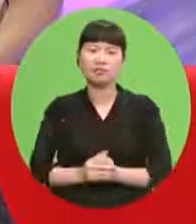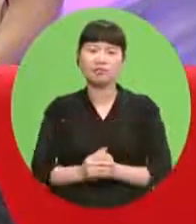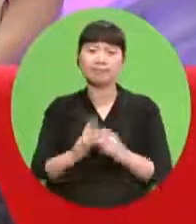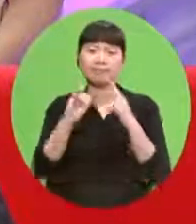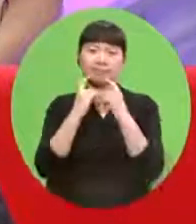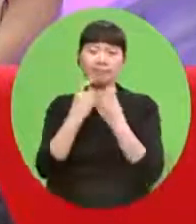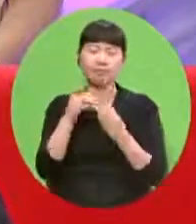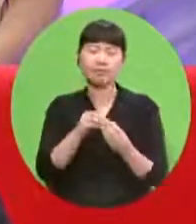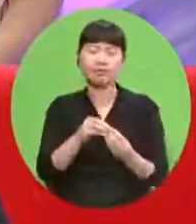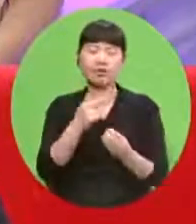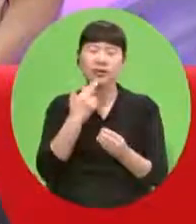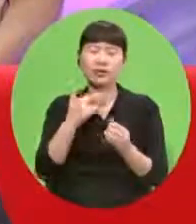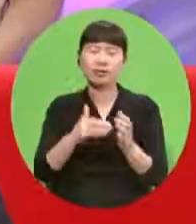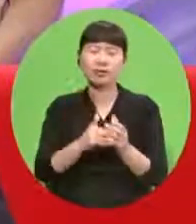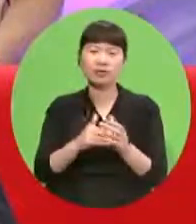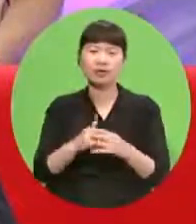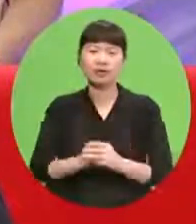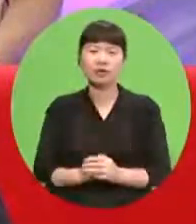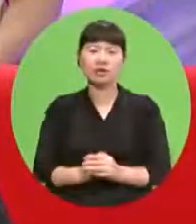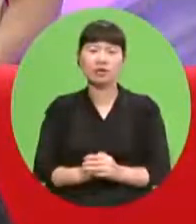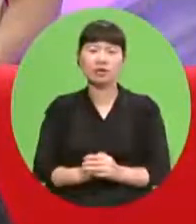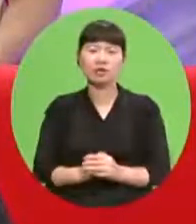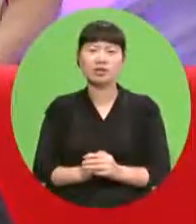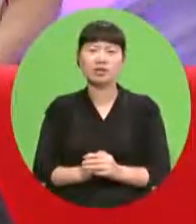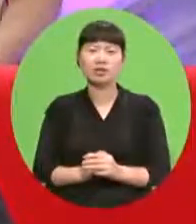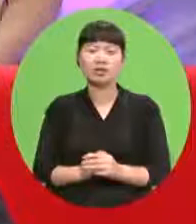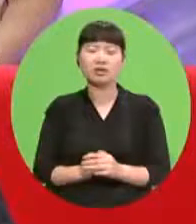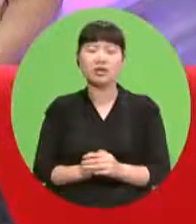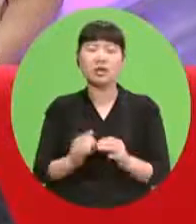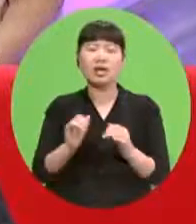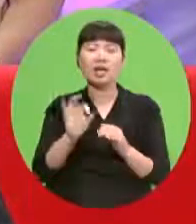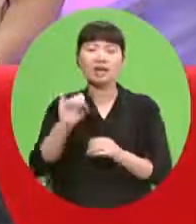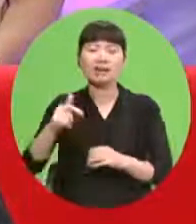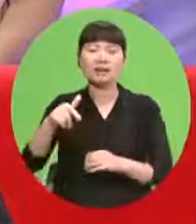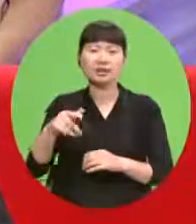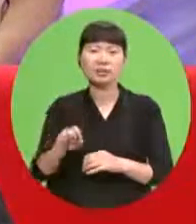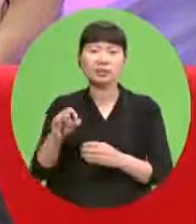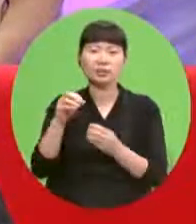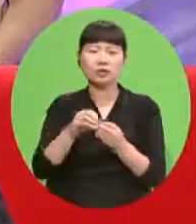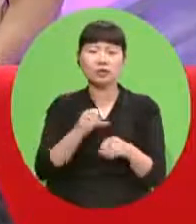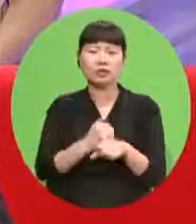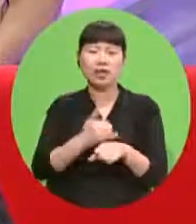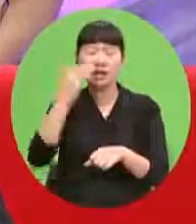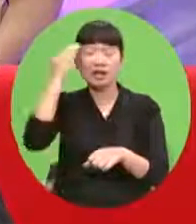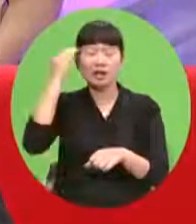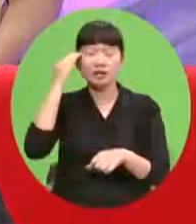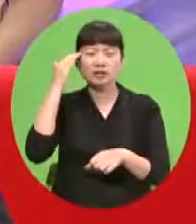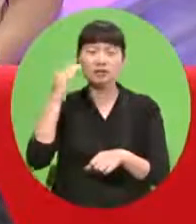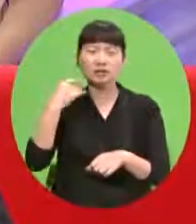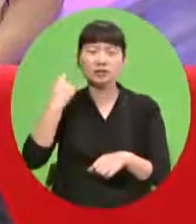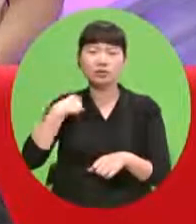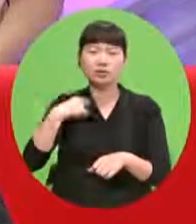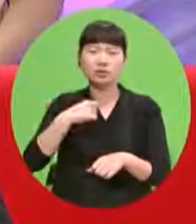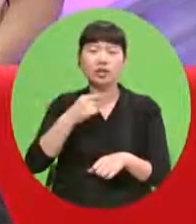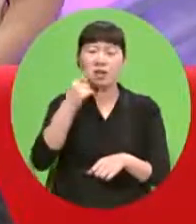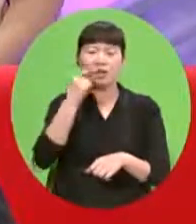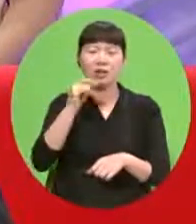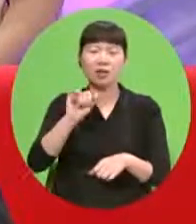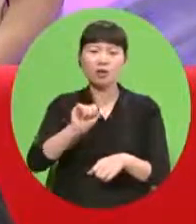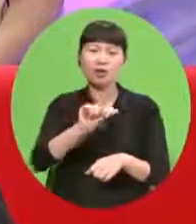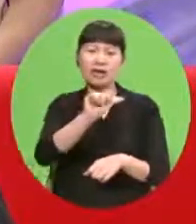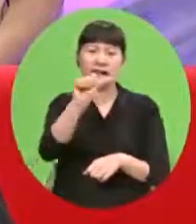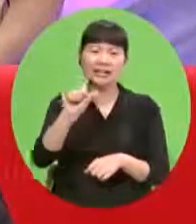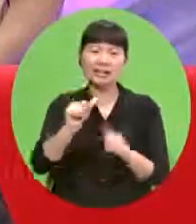개인 유전은 아니고 인종 간의 유전을 하는데 유달리 한국, 일본, 중국까지 아시아계에 굉장히 많고요.